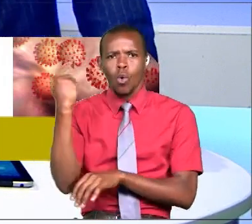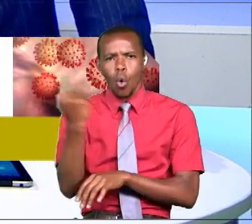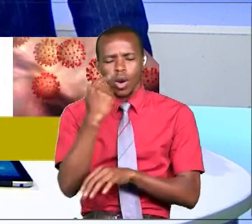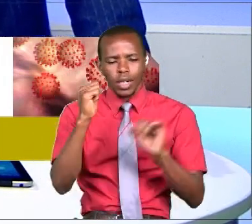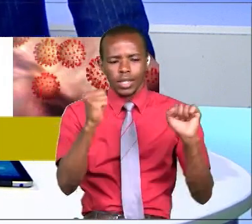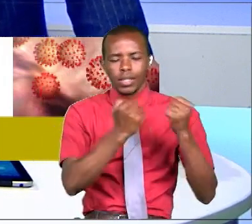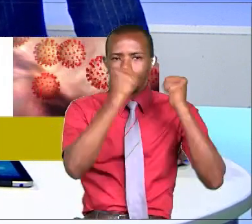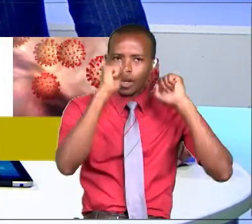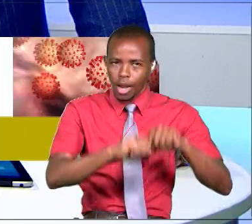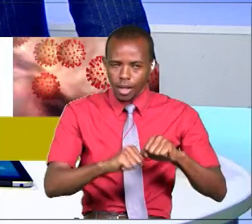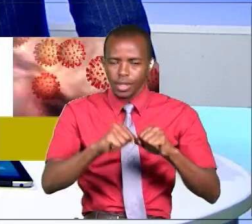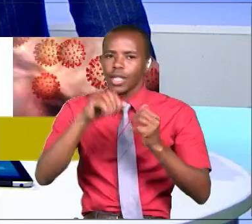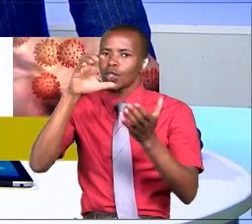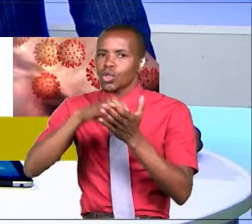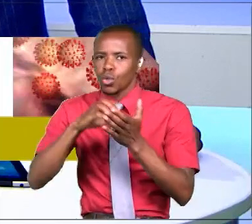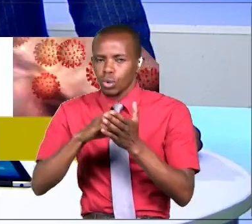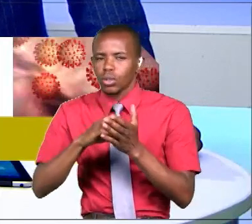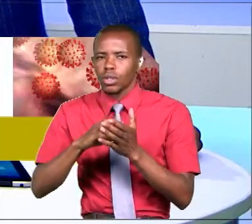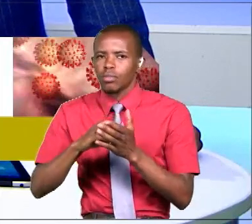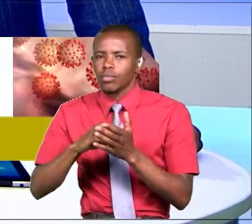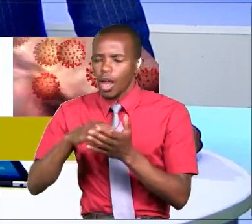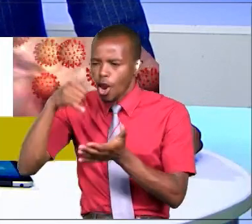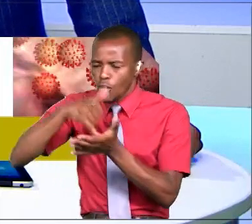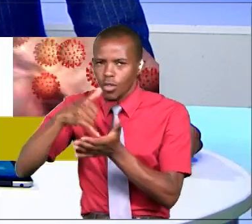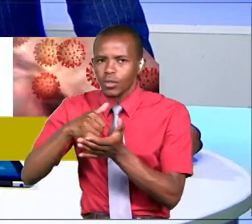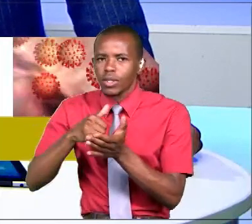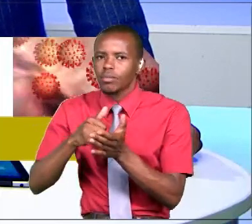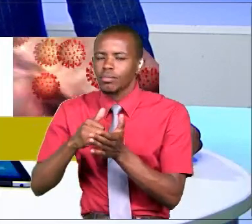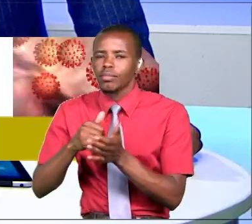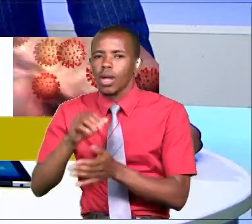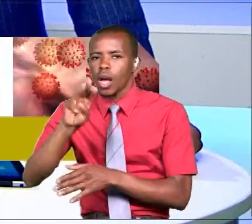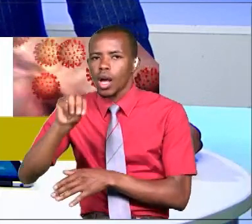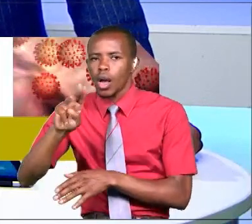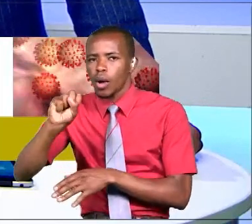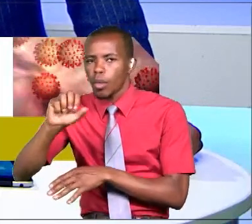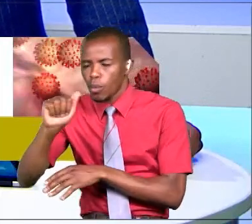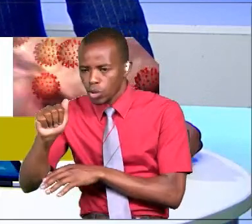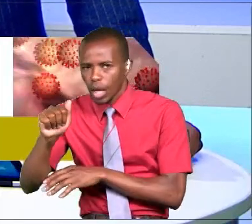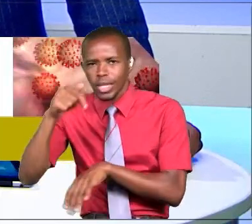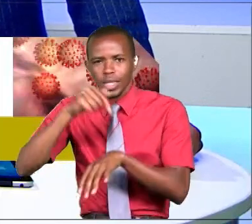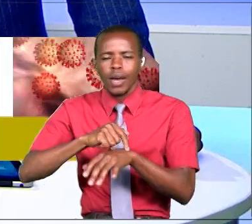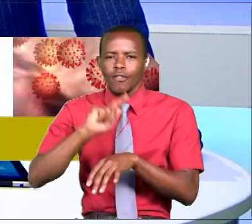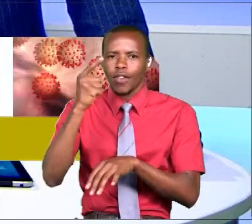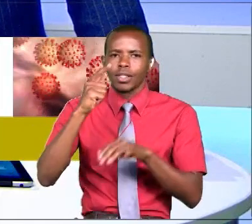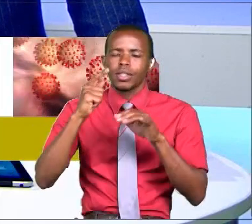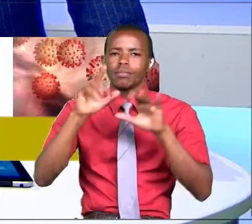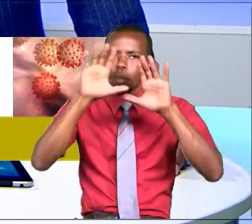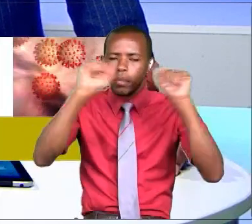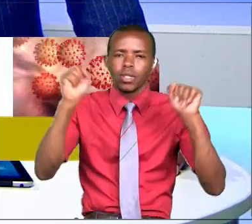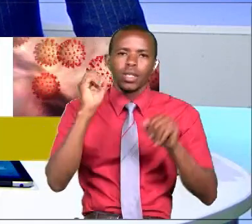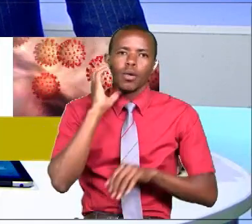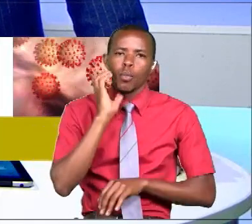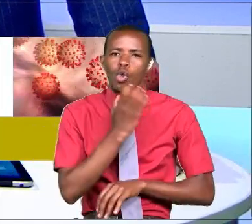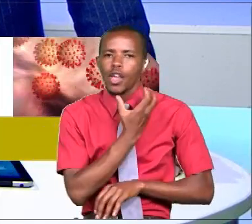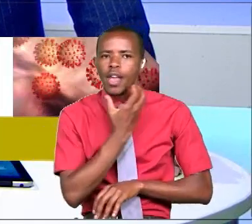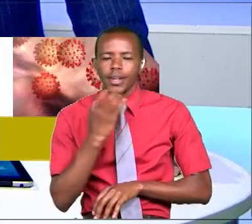lake. Ndiyo hali iliyomkuta Musa Nyandusi, bwana ayako, wakati ambapo rais wa kwanza mzee hayati mzee